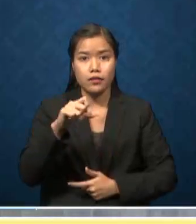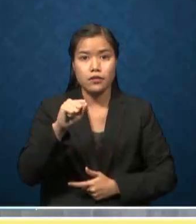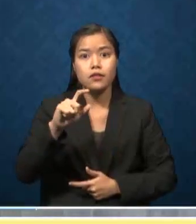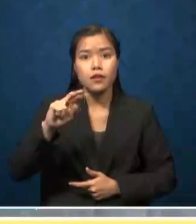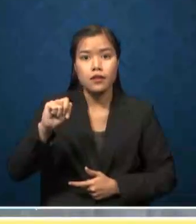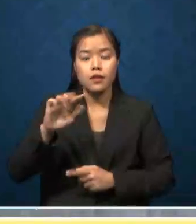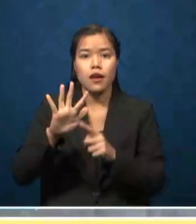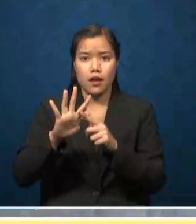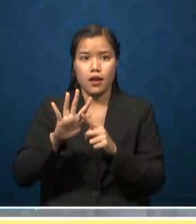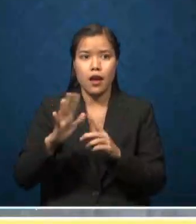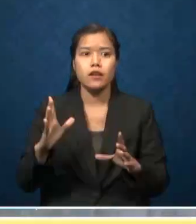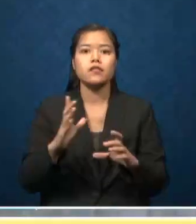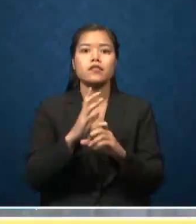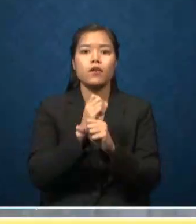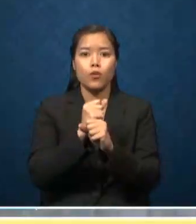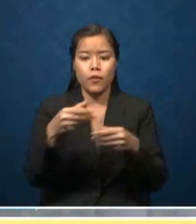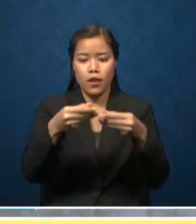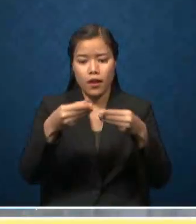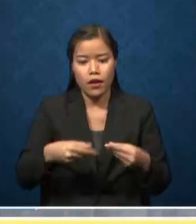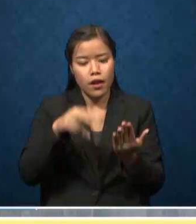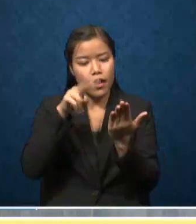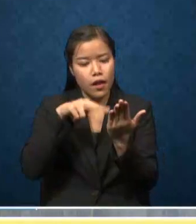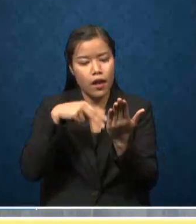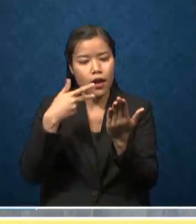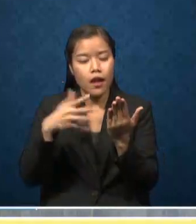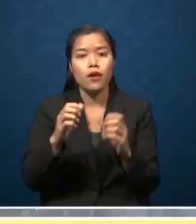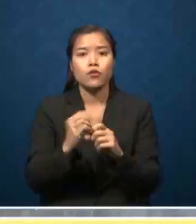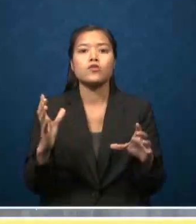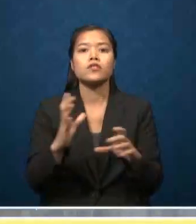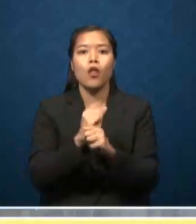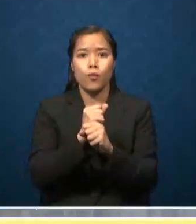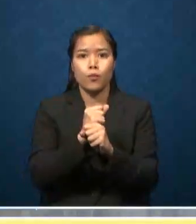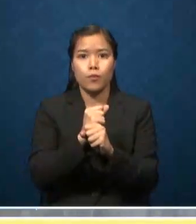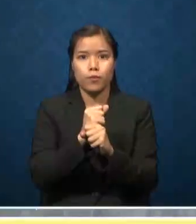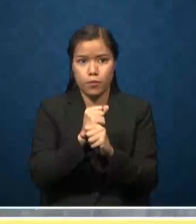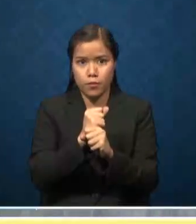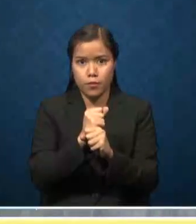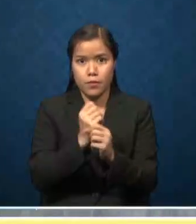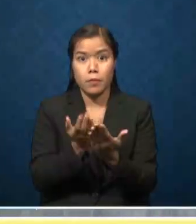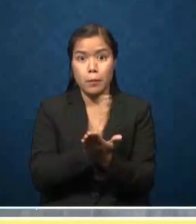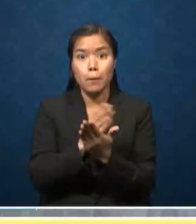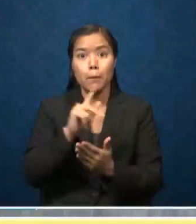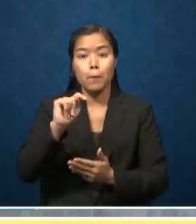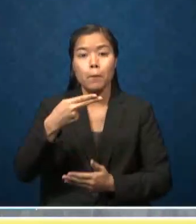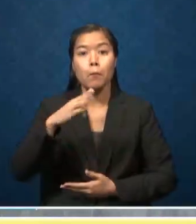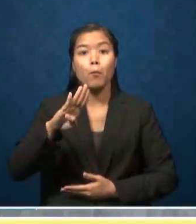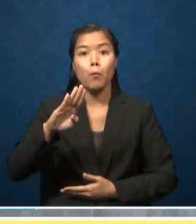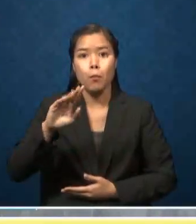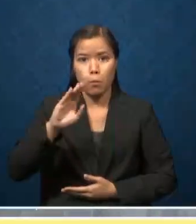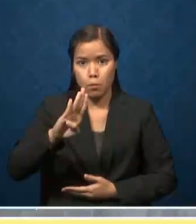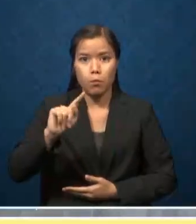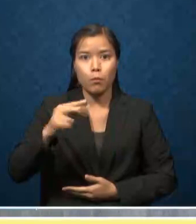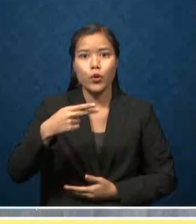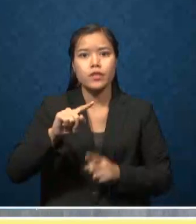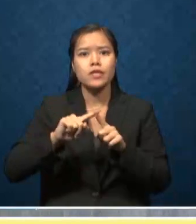รายงานของท่านแล้วท่านสรุปแบบที่อยู่ในบทสรุปบทที่ 4ข้อที่ 2แต่พอผมไปอ่าน